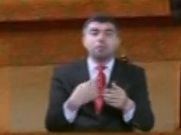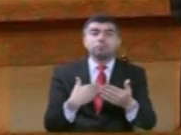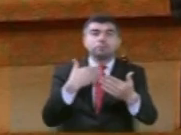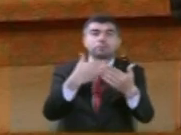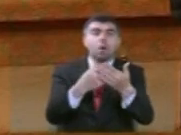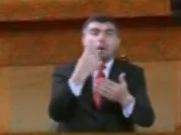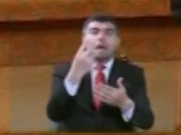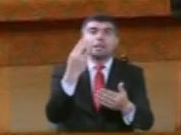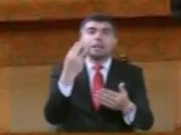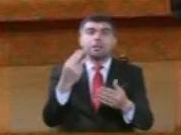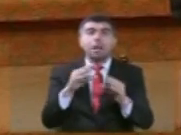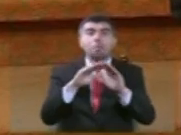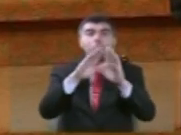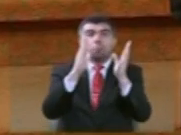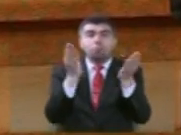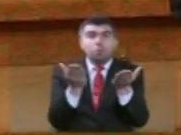1/3/2015، ما مجموعه